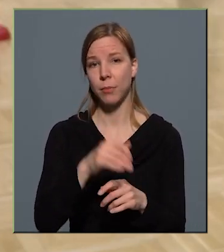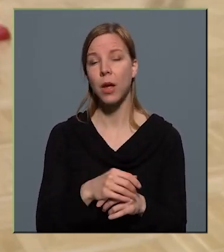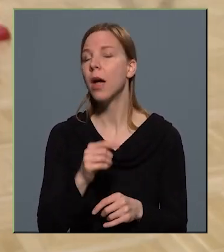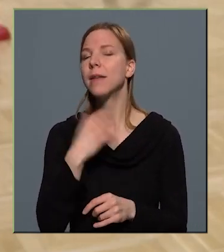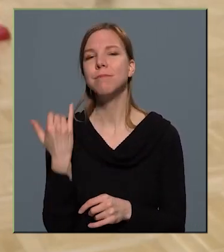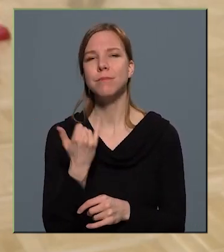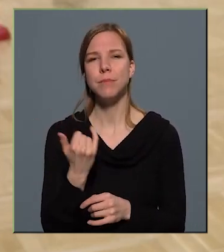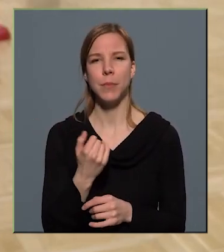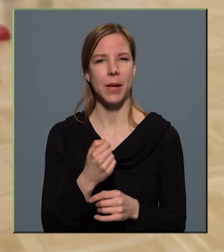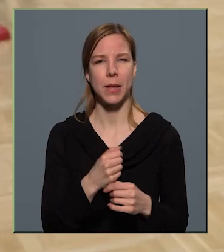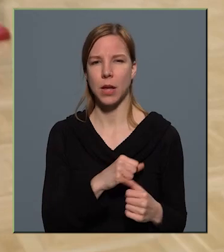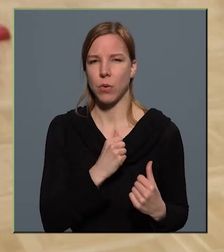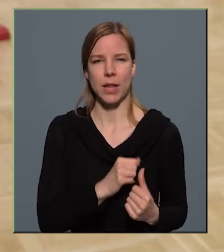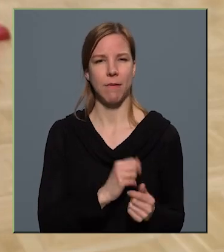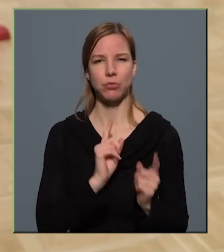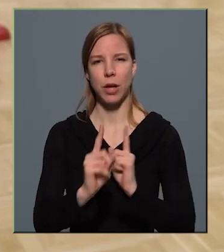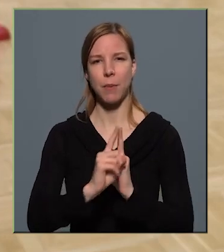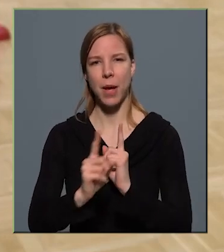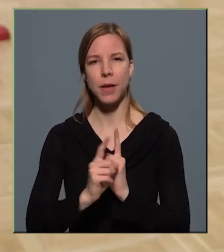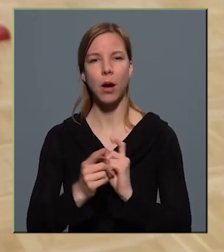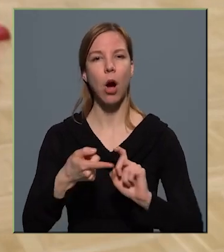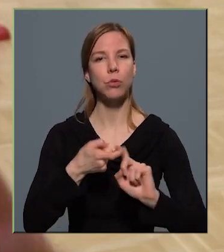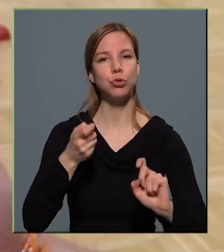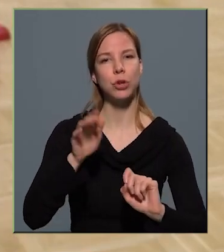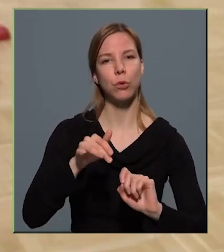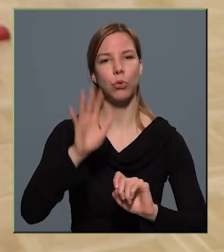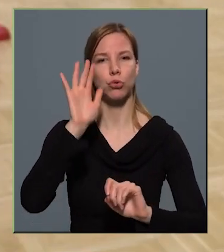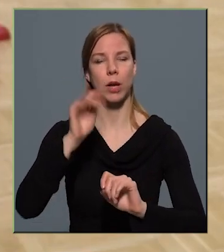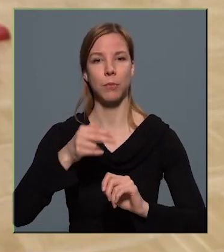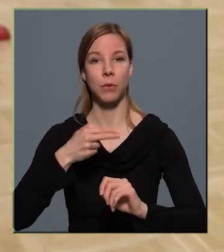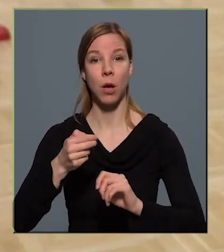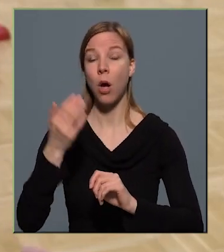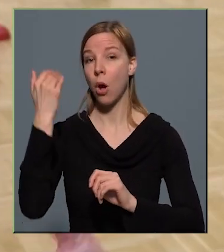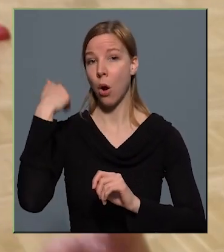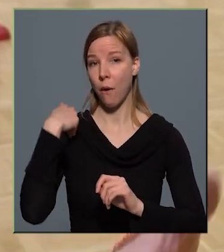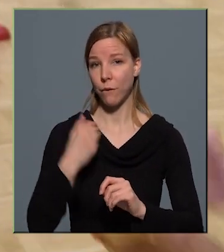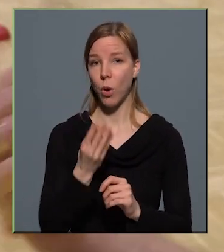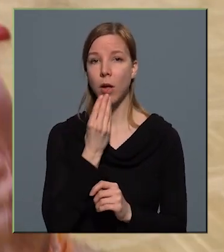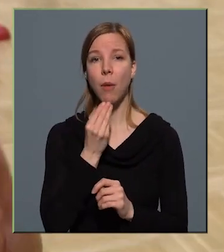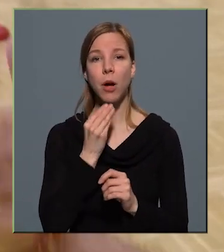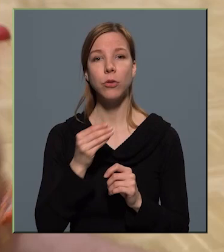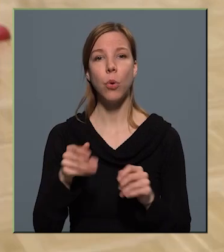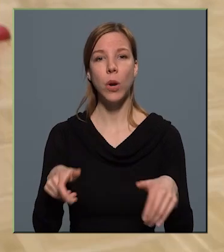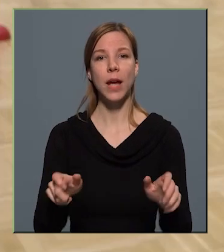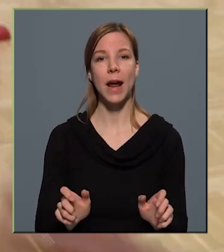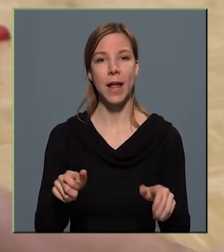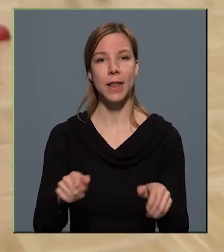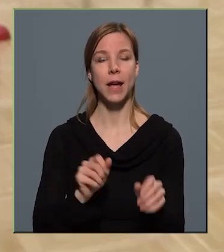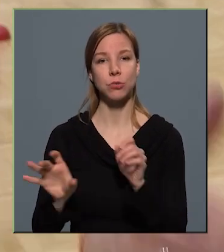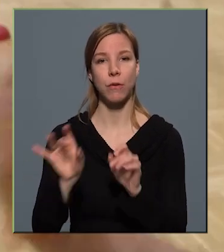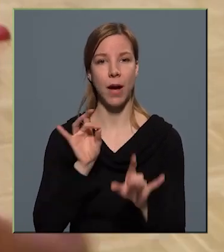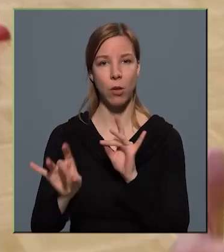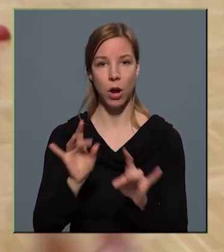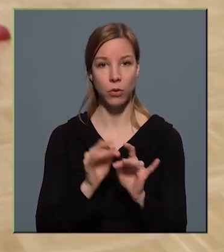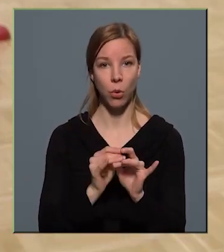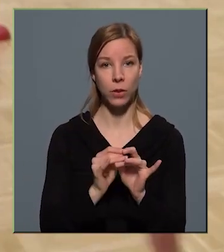nagyon sokat hívtak. Tagja voltam egy darabig, ott ilyen amatőr kerekesszékes válogatottunk, ahol épek beültek, de